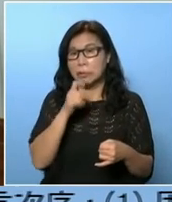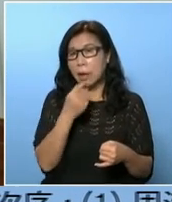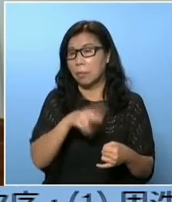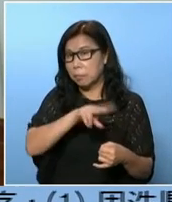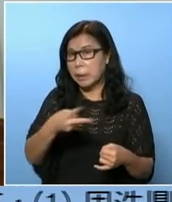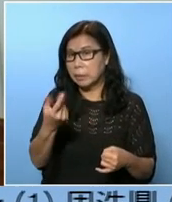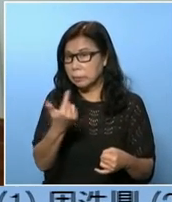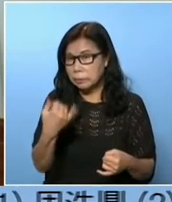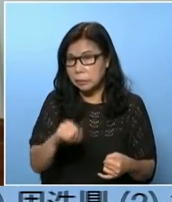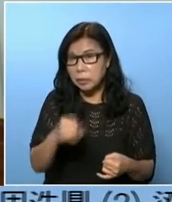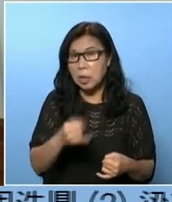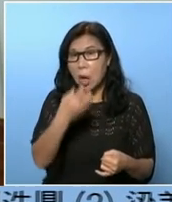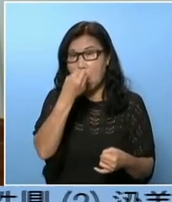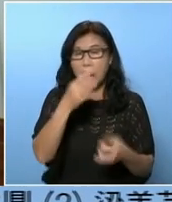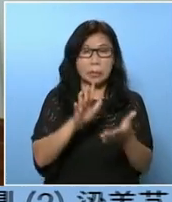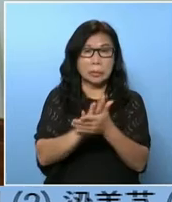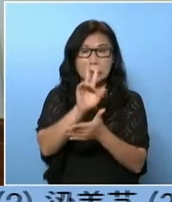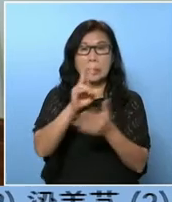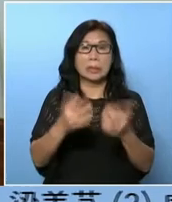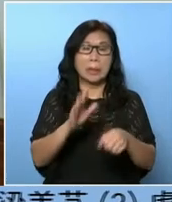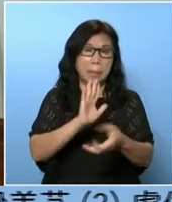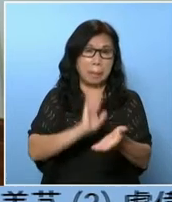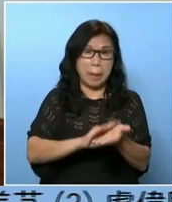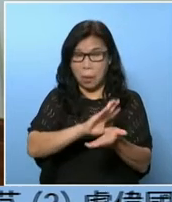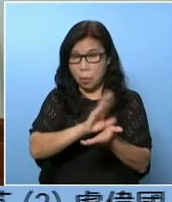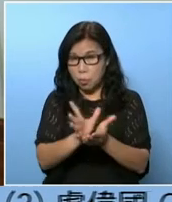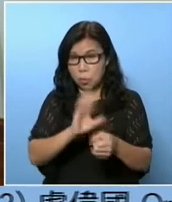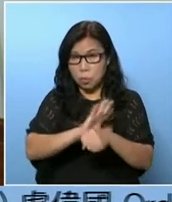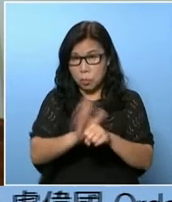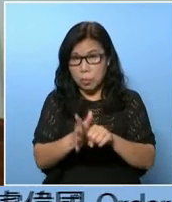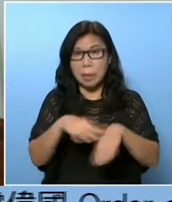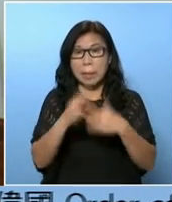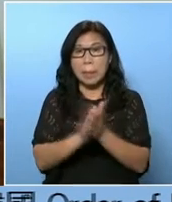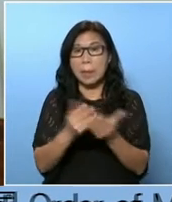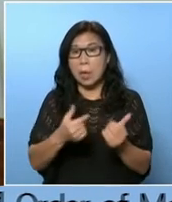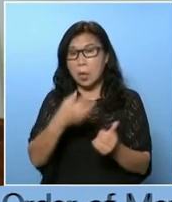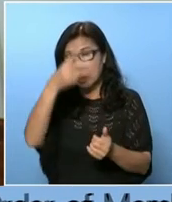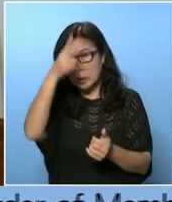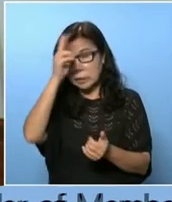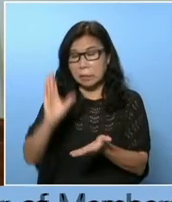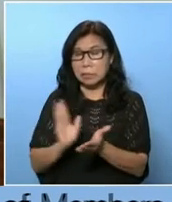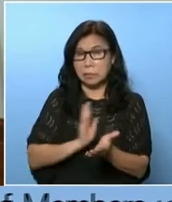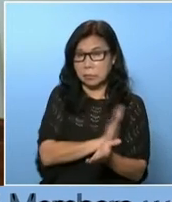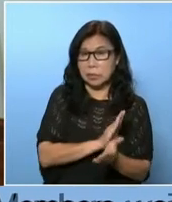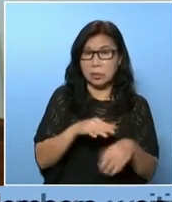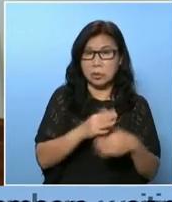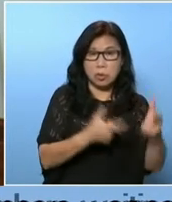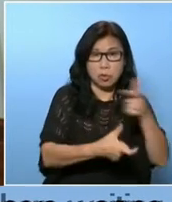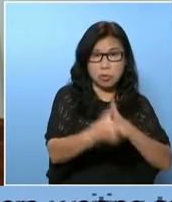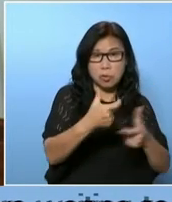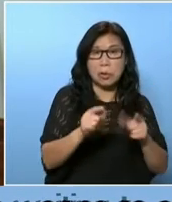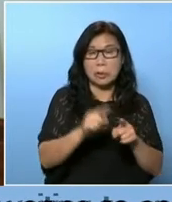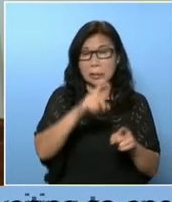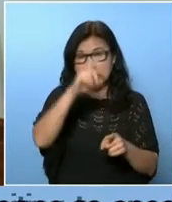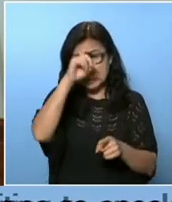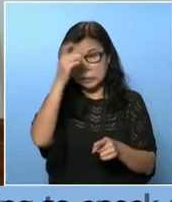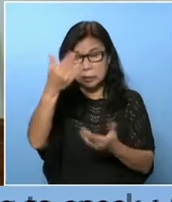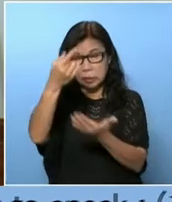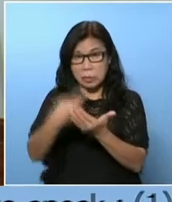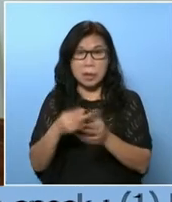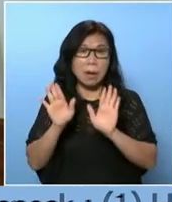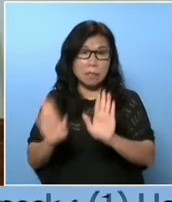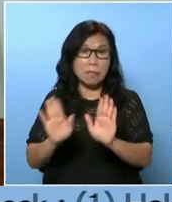這兩年香港在疫情之下，更凸顯了政府向商界傾斜的政策。回顧一系列的